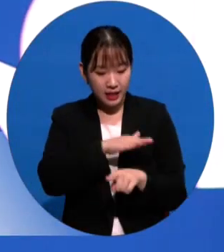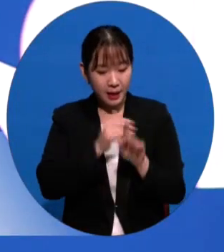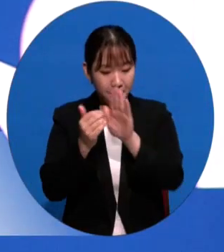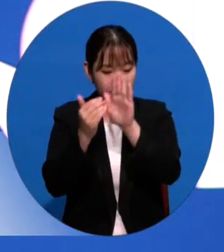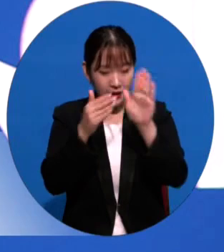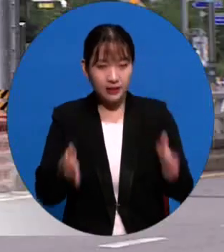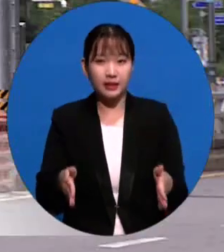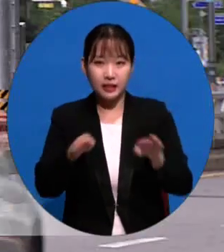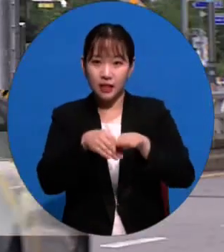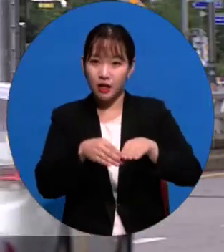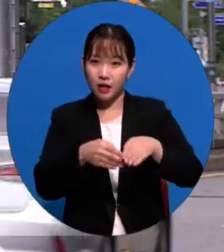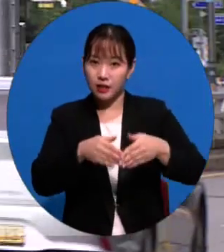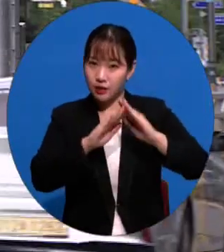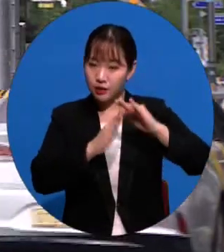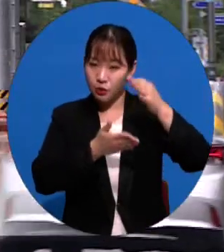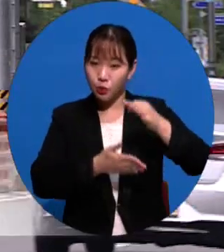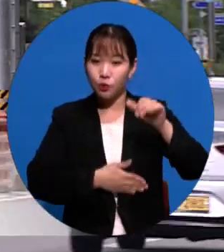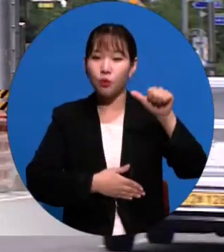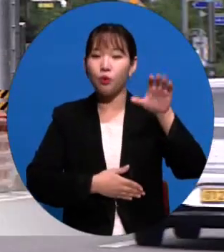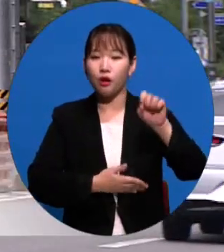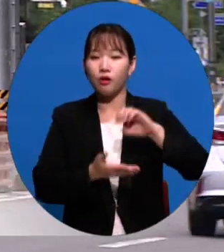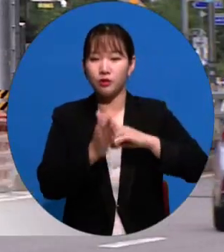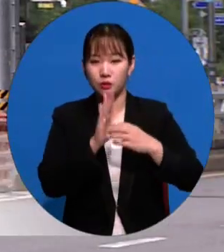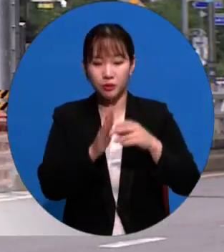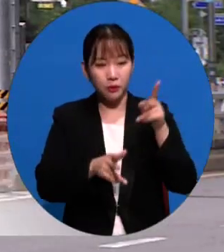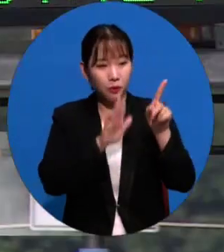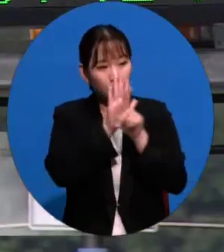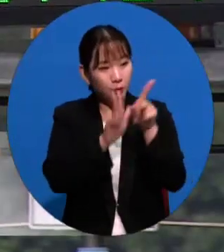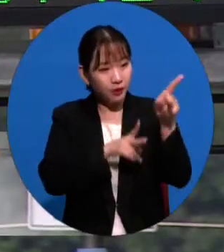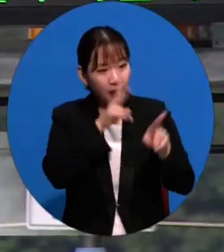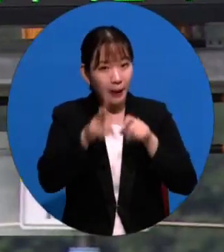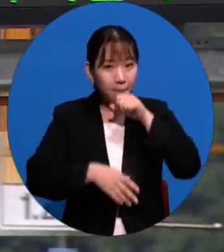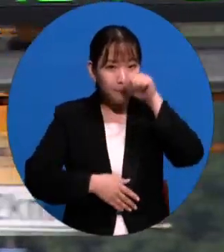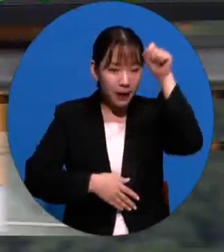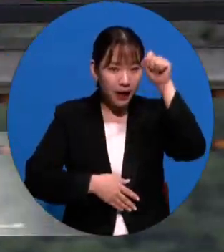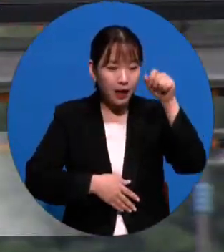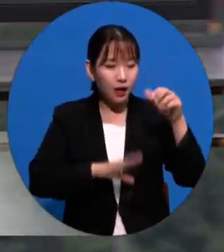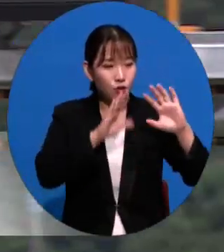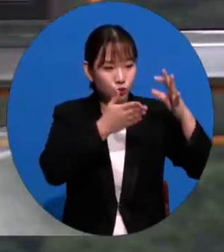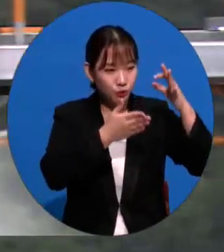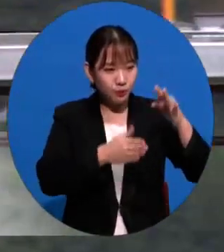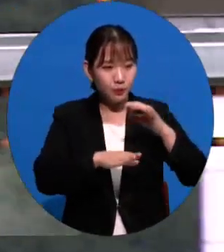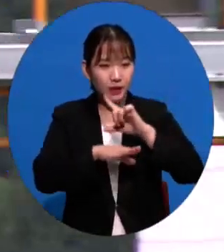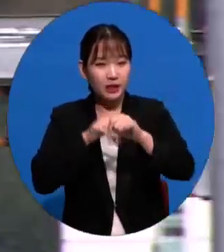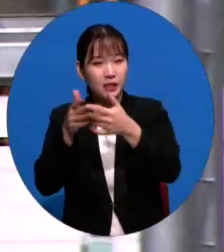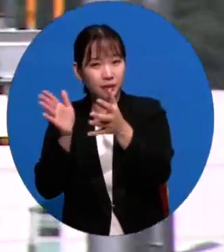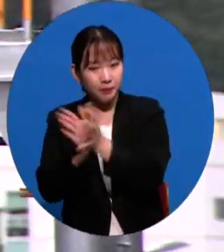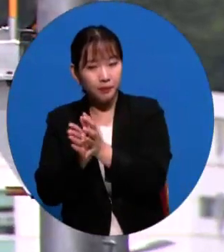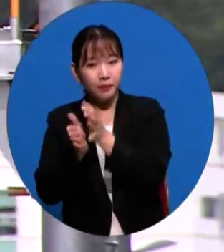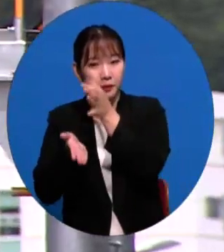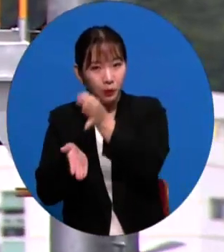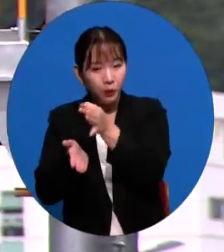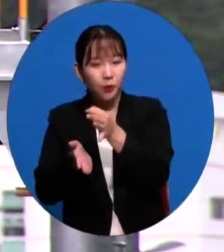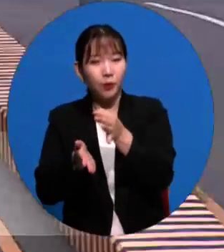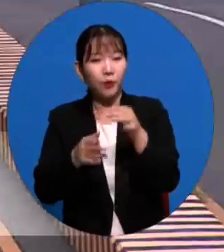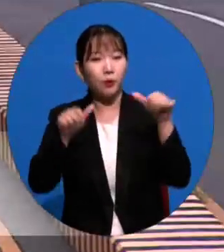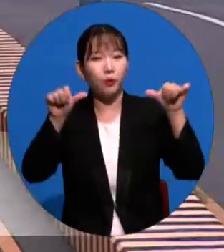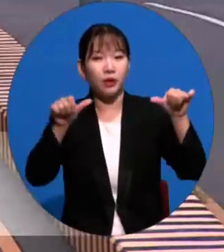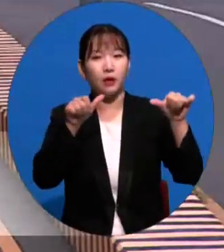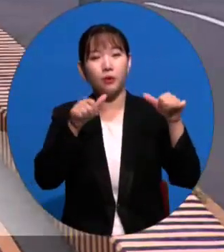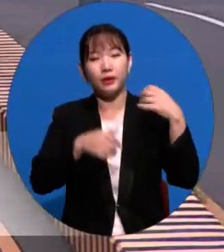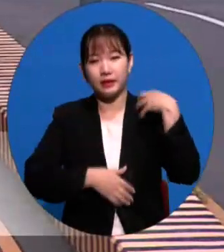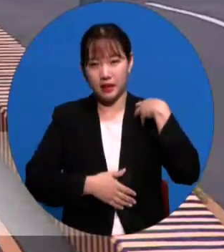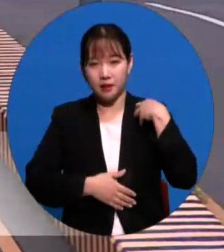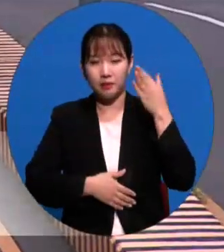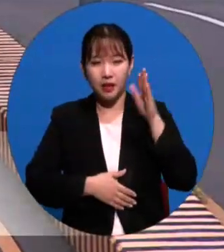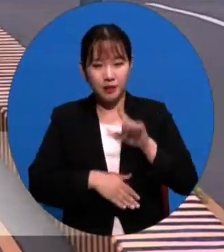시설 설치 예산은 5억 원가량. 공모 사업을 통해 국비와 시군비 5대5 비율로 부담합니다. 하지만 지자체들은